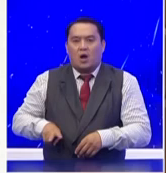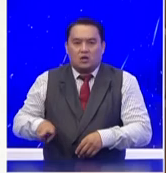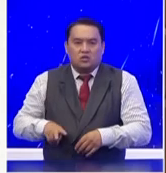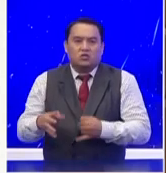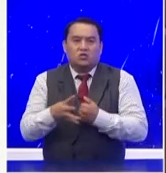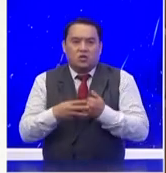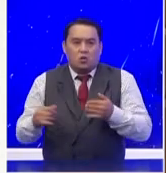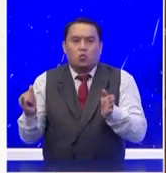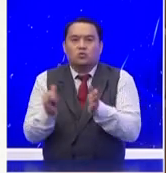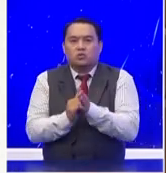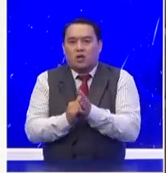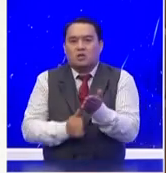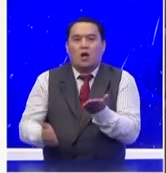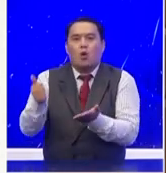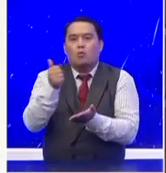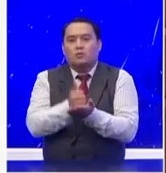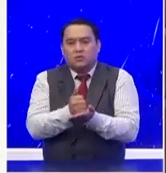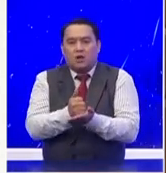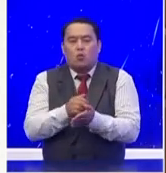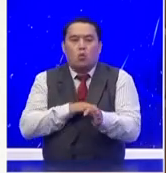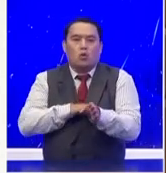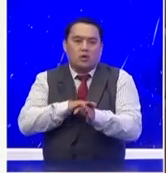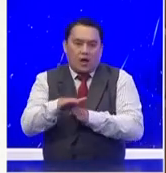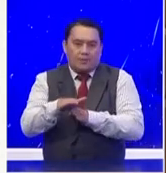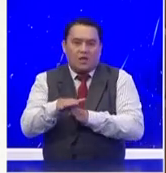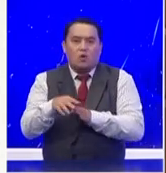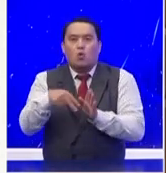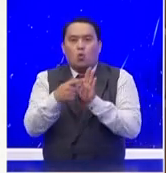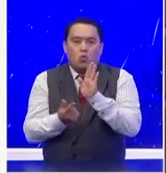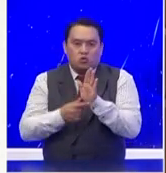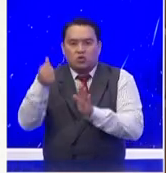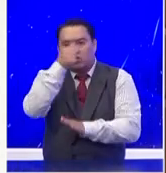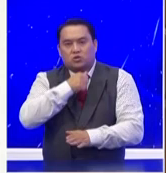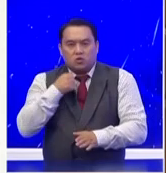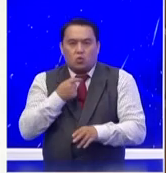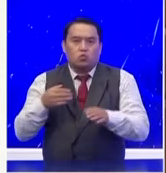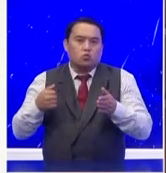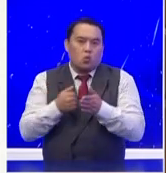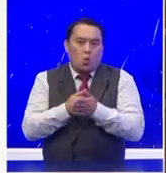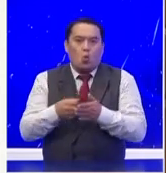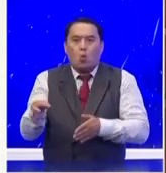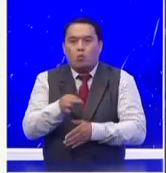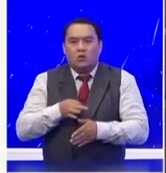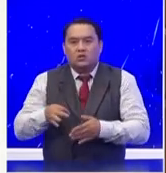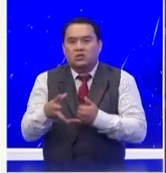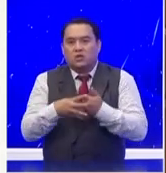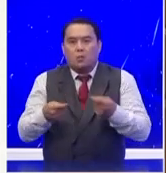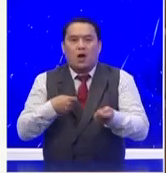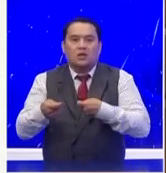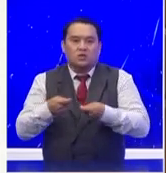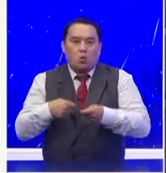облыстық жерге орналастыру орталығының бастығы лауазымдарын атқарған. 2017 жылдан осы күнге дейін облыстық жер